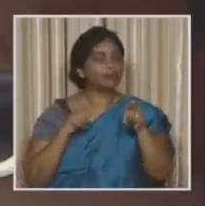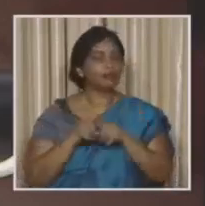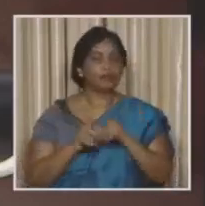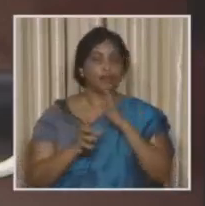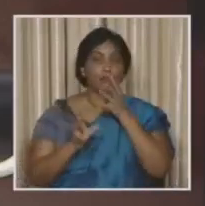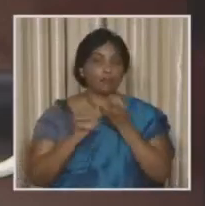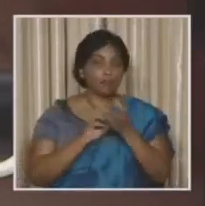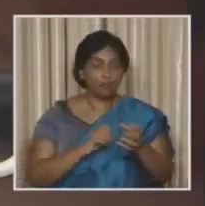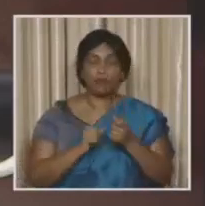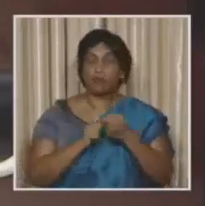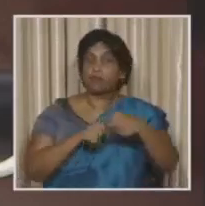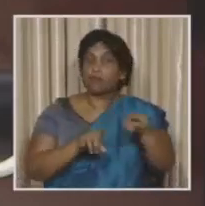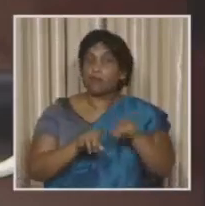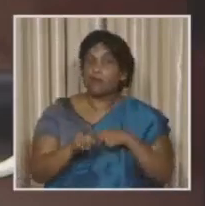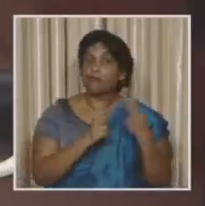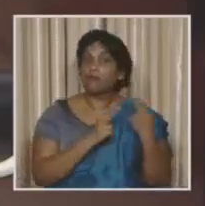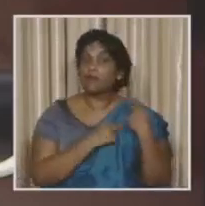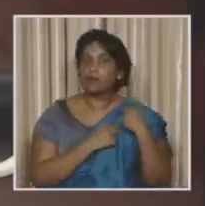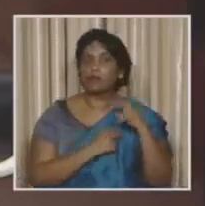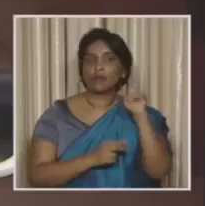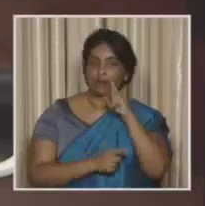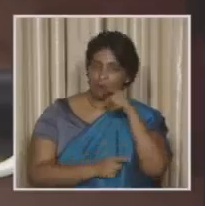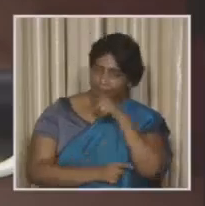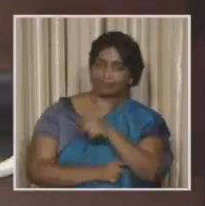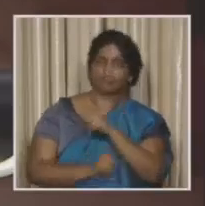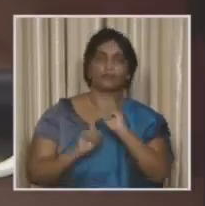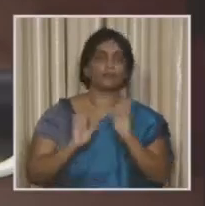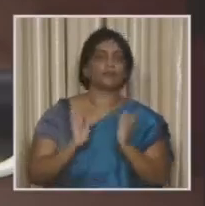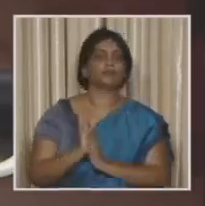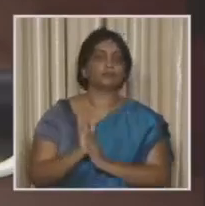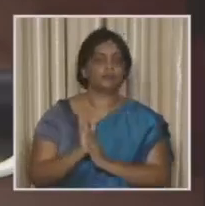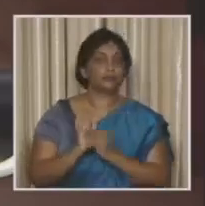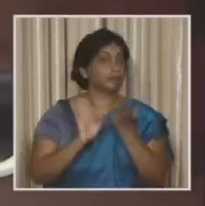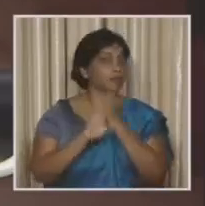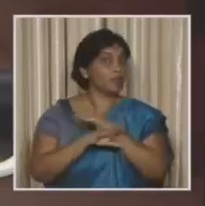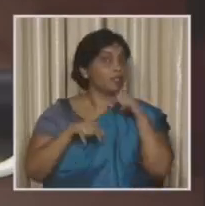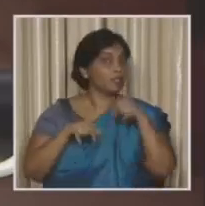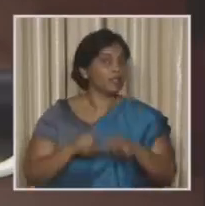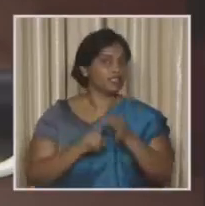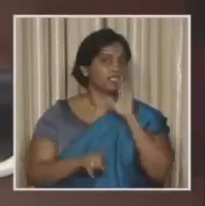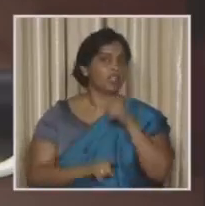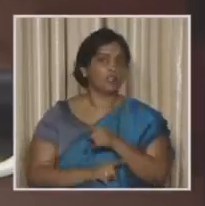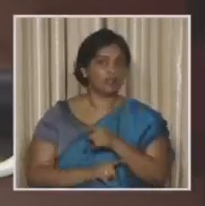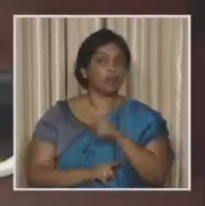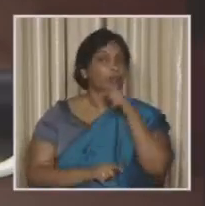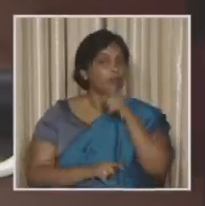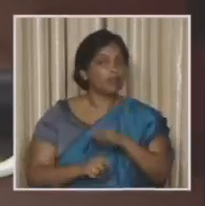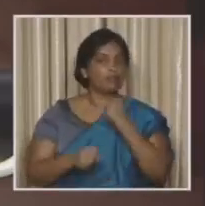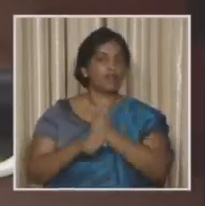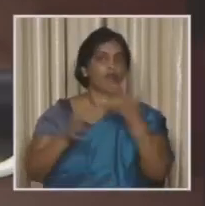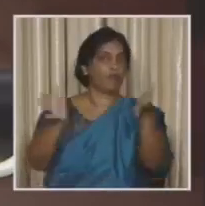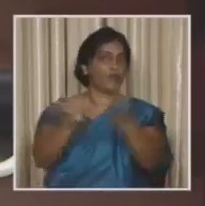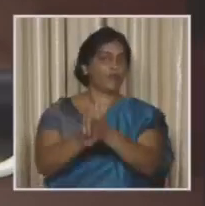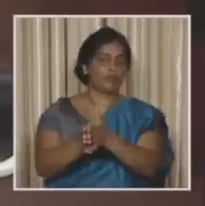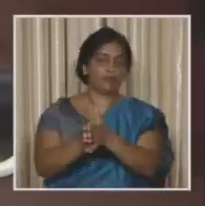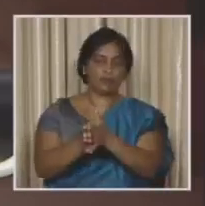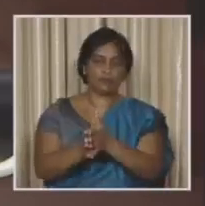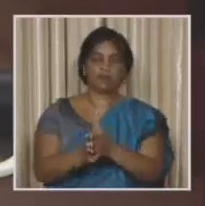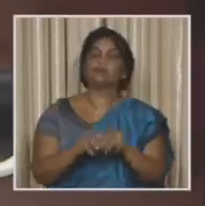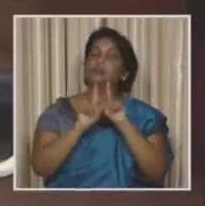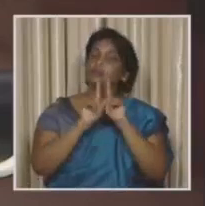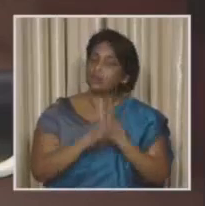ප්‍රහාරේ වගකීම් කවුද? රනිල් වික්‍රමසිංහ ග්‍රාමාත්‍යරේ. මේ වෙලාවේ දැන් ජනාධිපතිවරයා ඔහුත් දැන් ආණ්ඩුවේ. ඒ